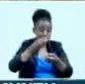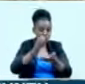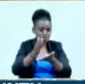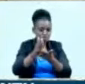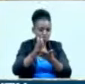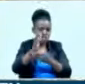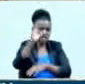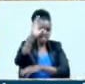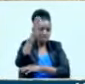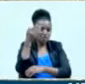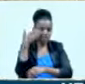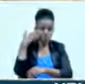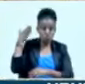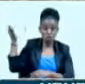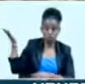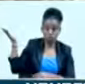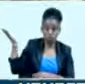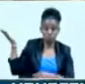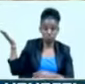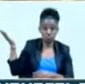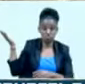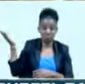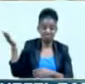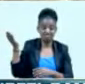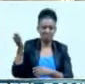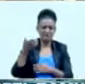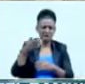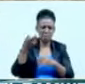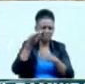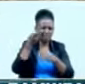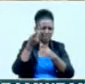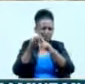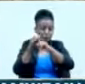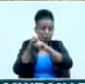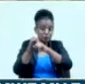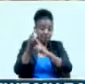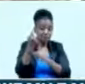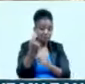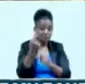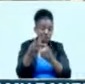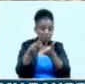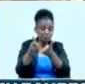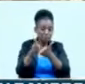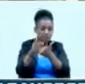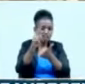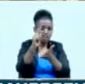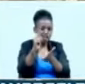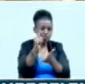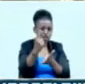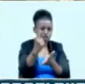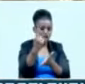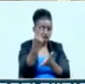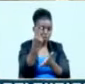ngo urimo nazibona hano tuzamwe dayihatsu Dayihatsu imwe rero tuyigura ubundi